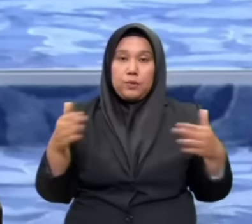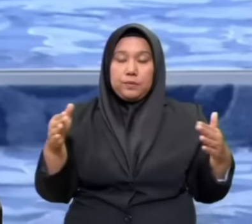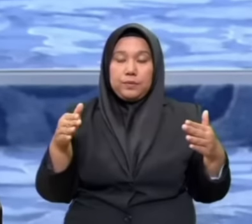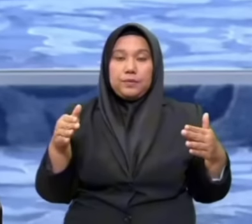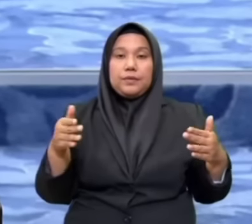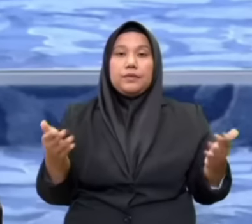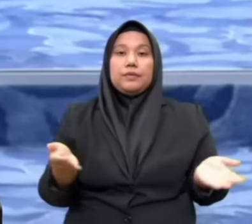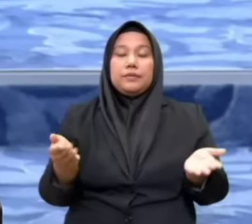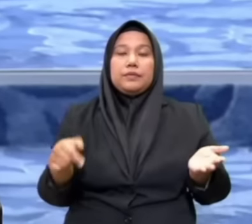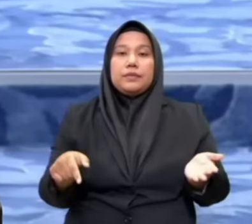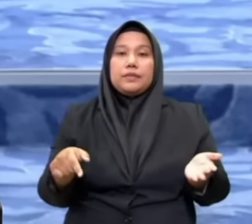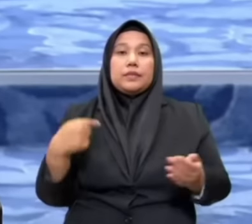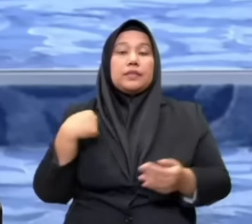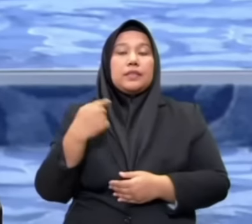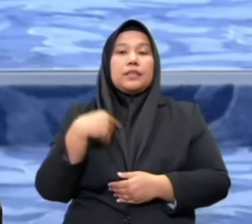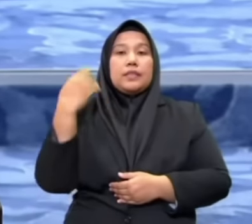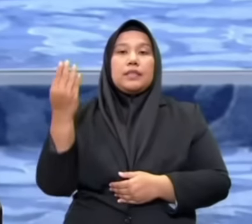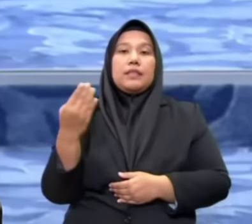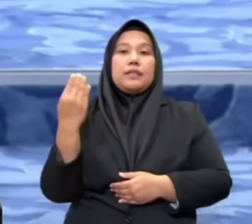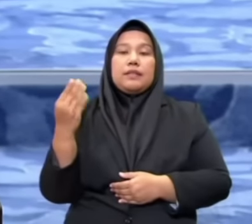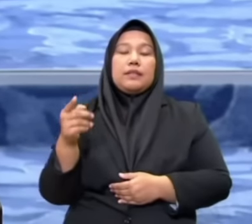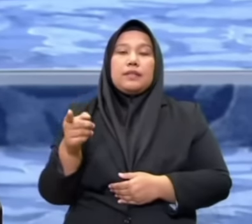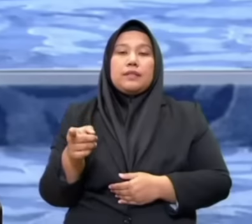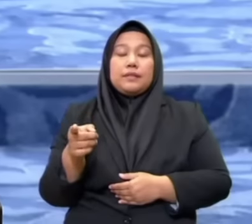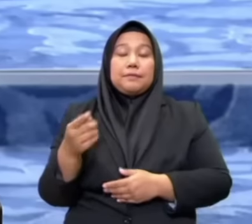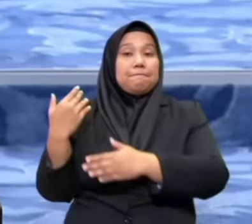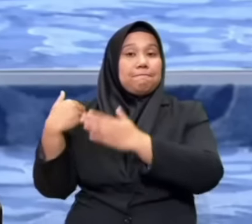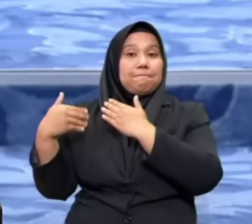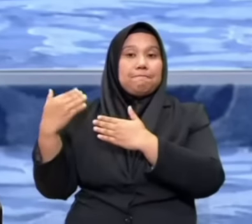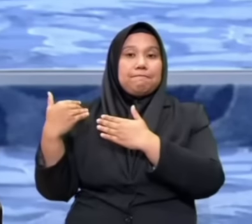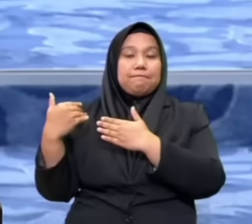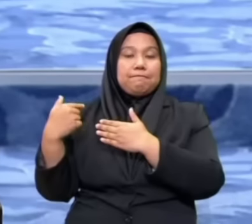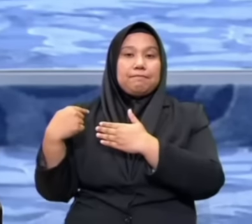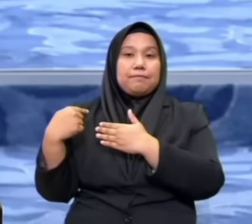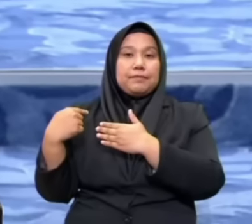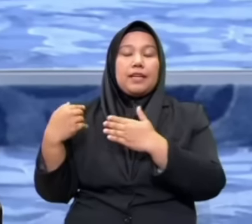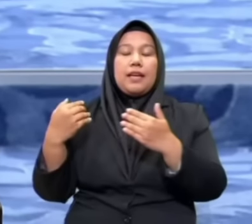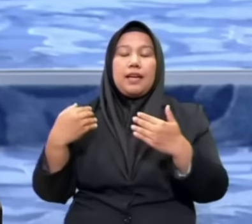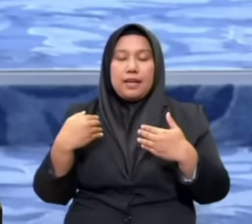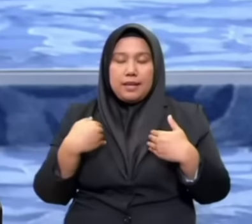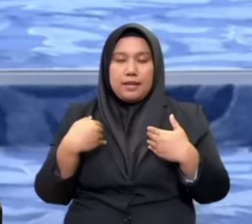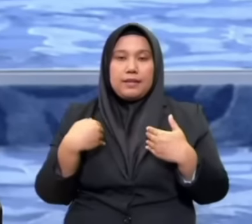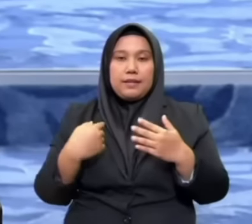kita biasa dengan racial profiling sebelum ini, maka kadang-kadang timbul